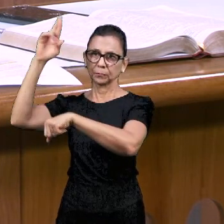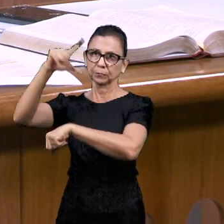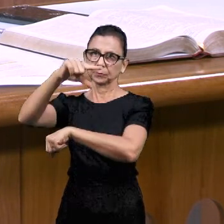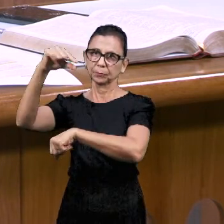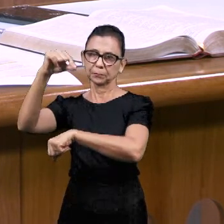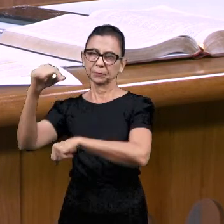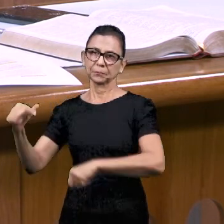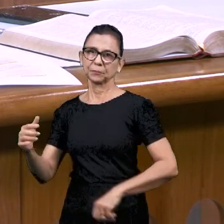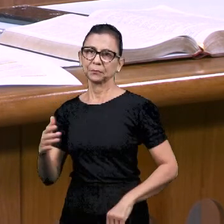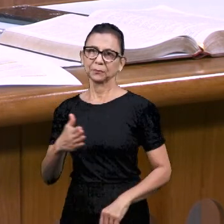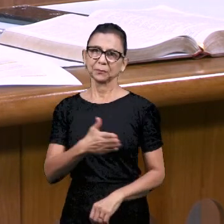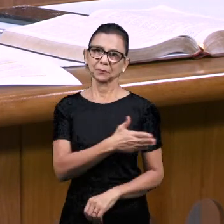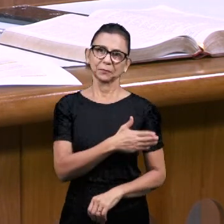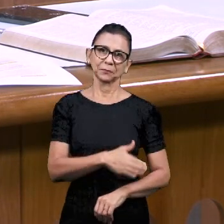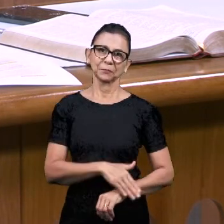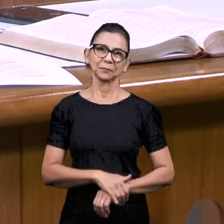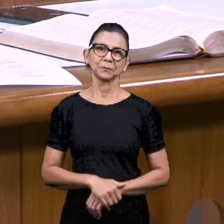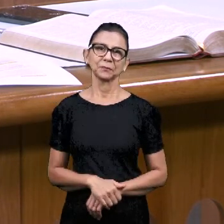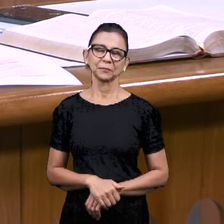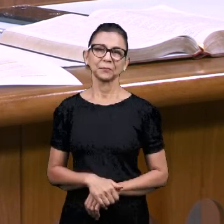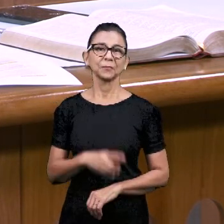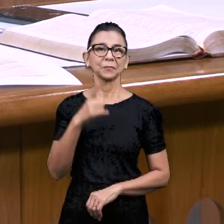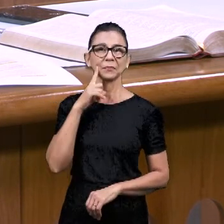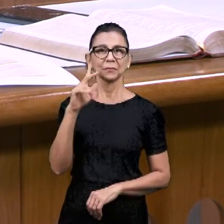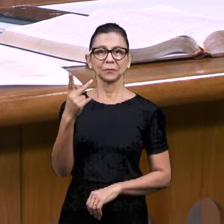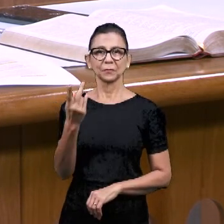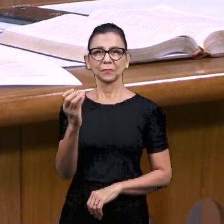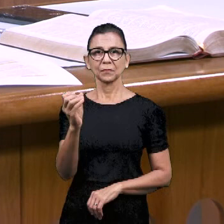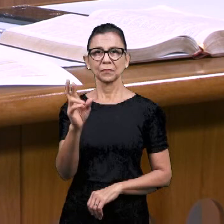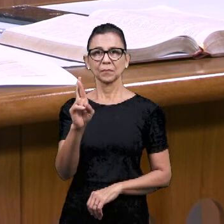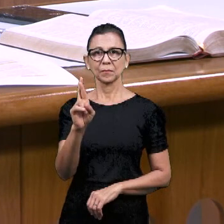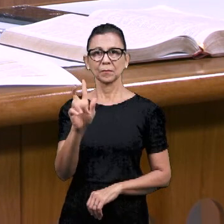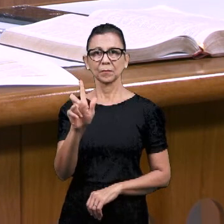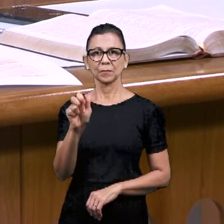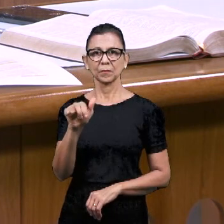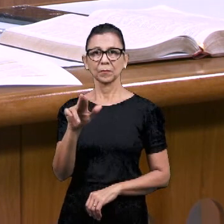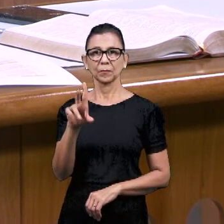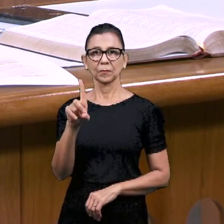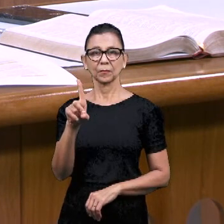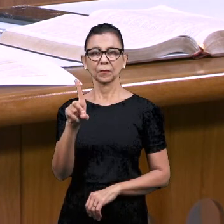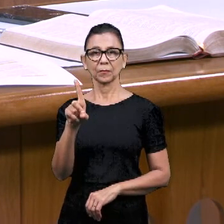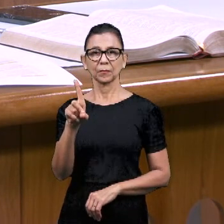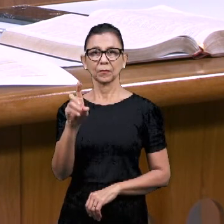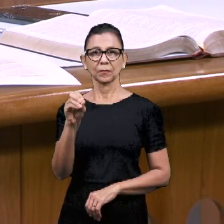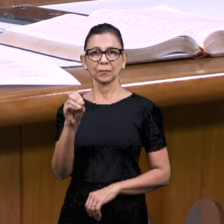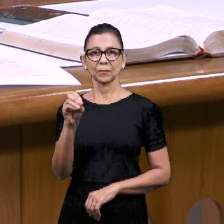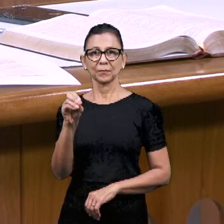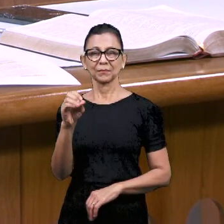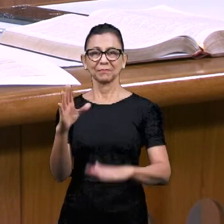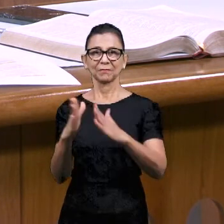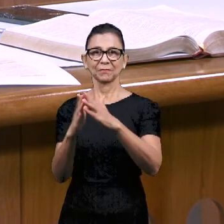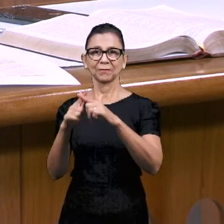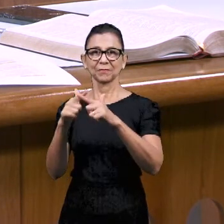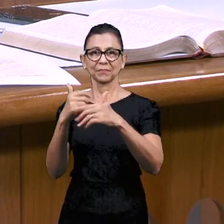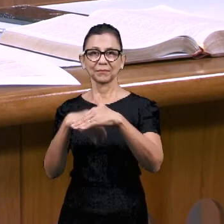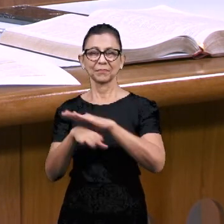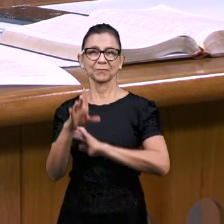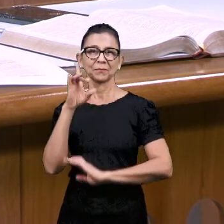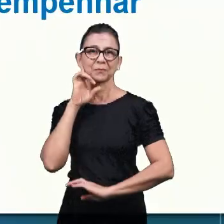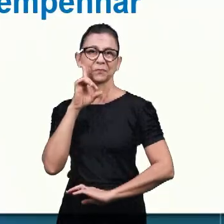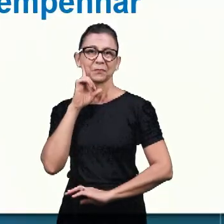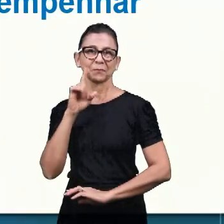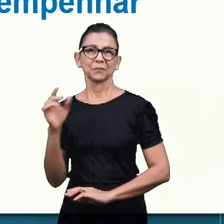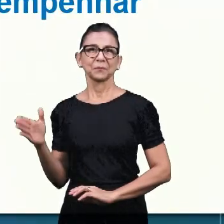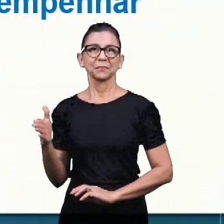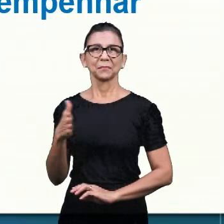réponse de Fernando, notre église en Orlando, en Floride, nous allons passer à l'état de Rio Grande do Sul,